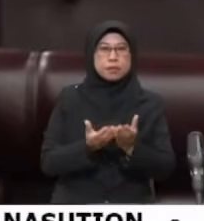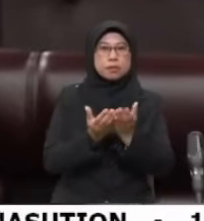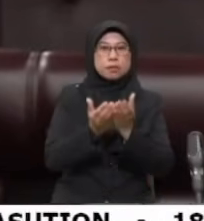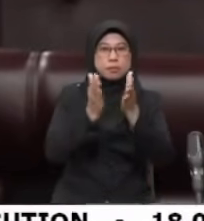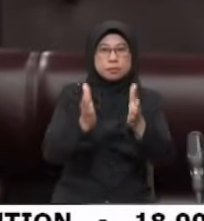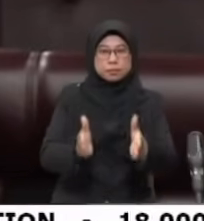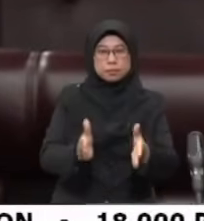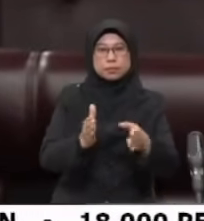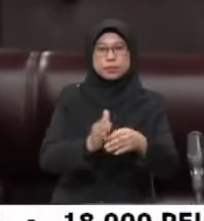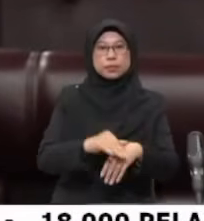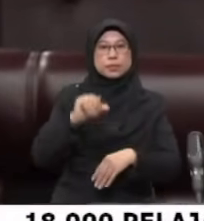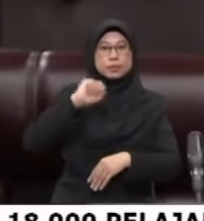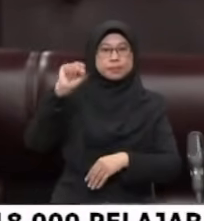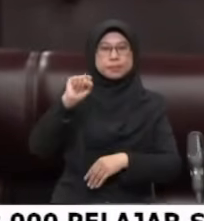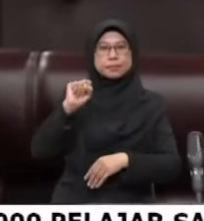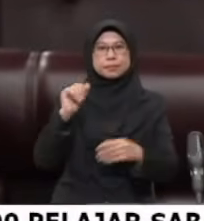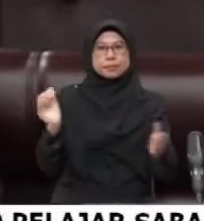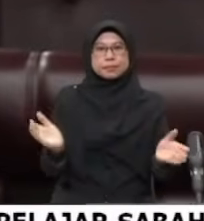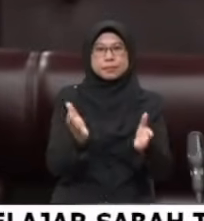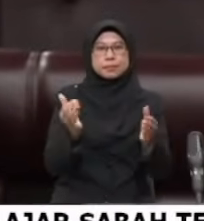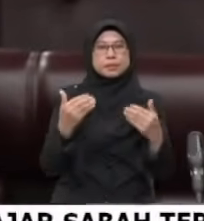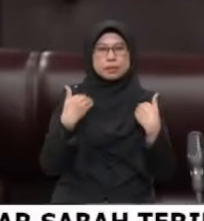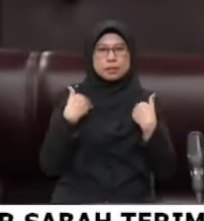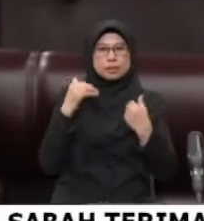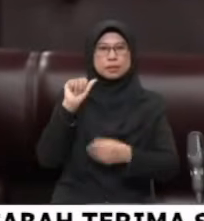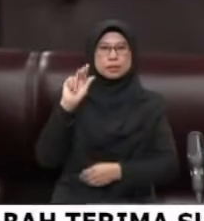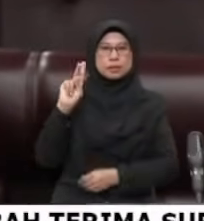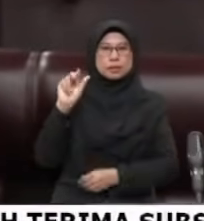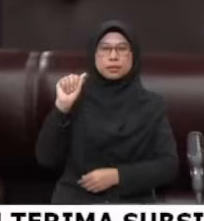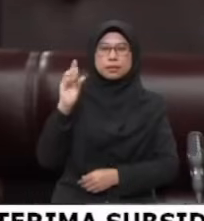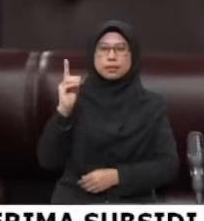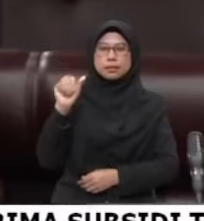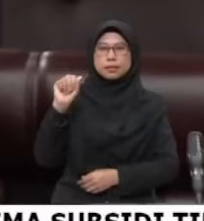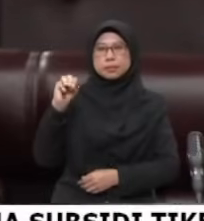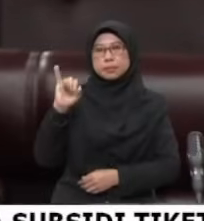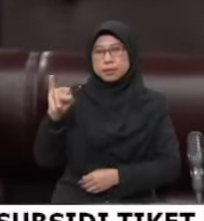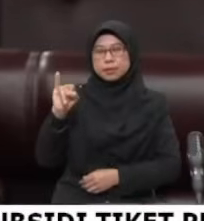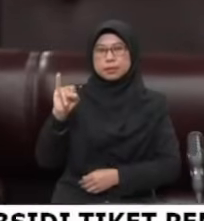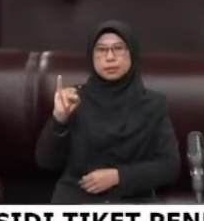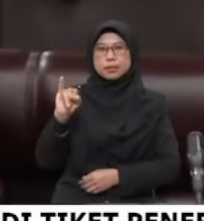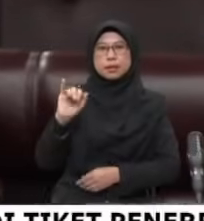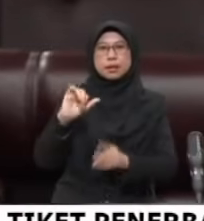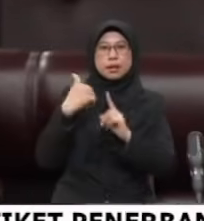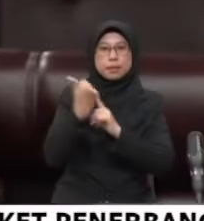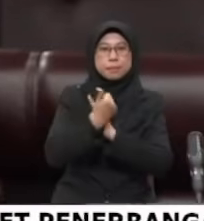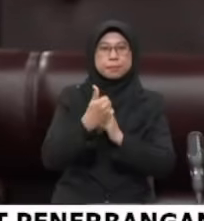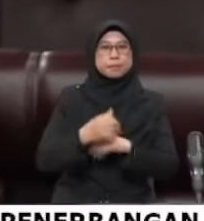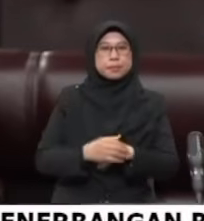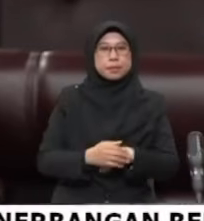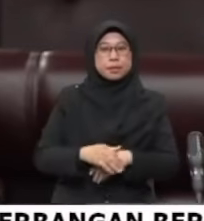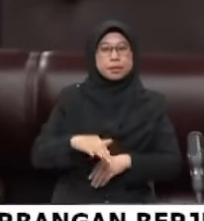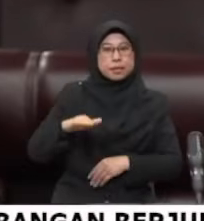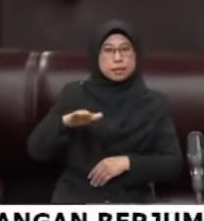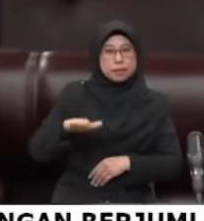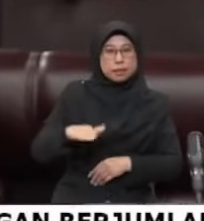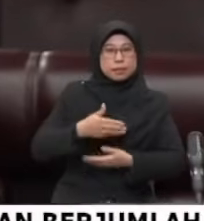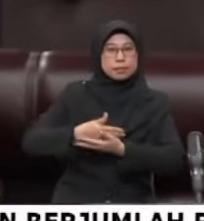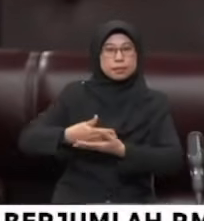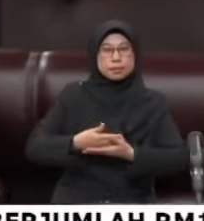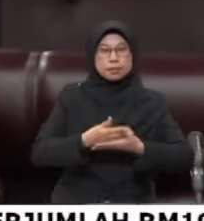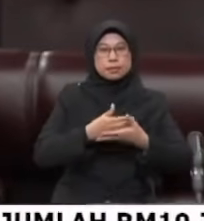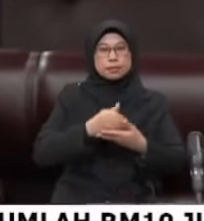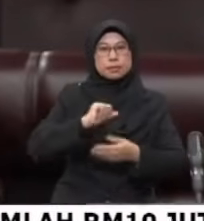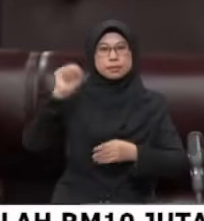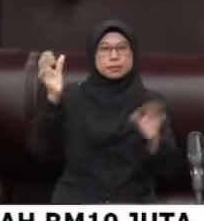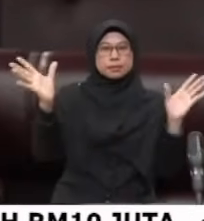iaitu tentang kita mempunyai akademi-akademi alam dan sebagai yang boleh di mana kita daripada anak-anak kita di Sabah dan